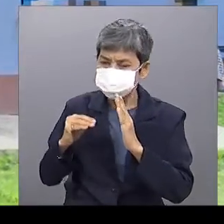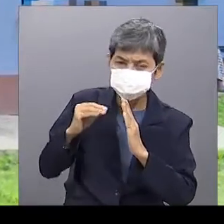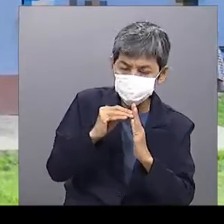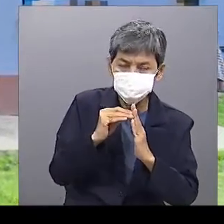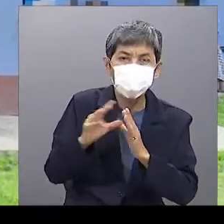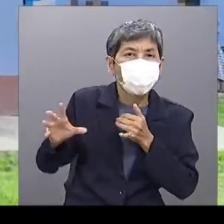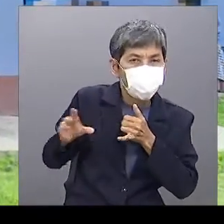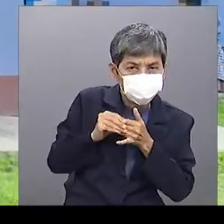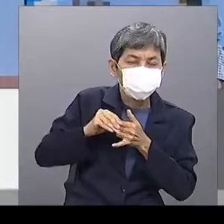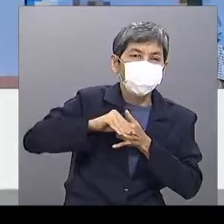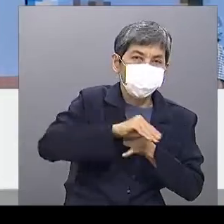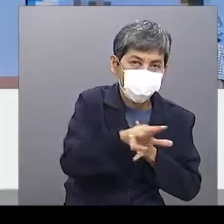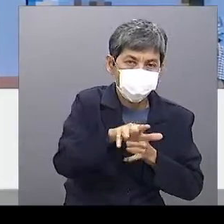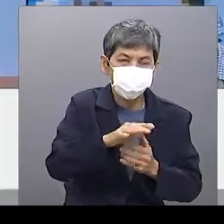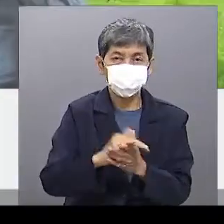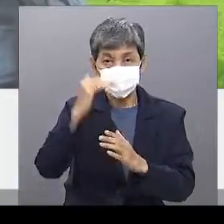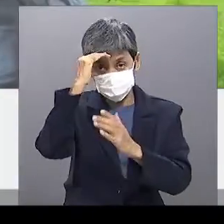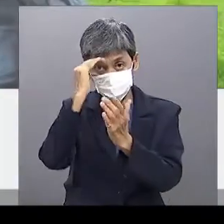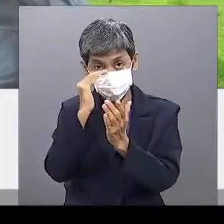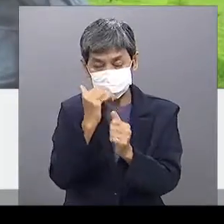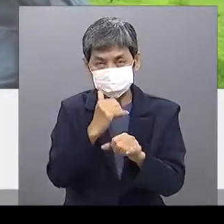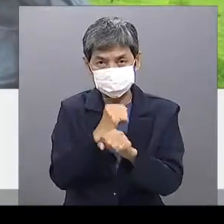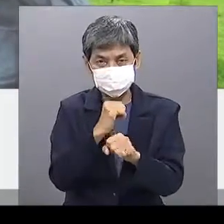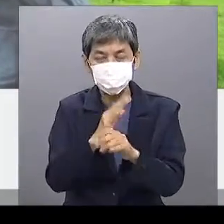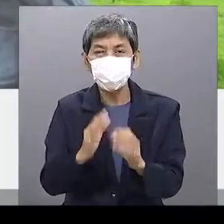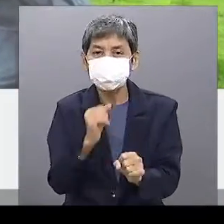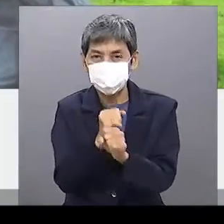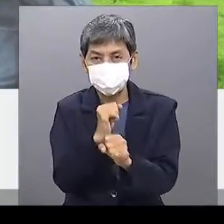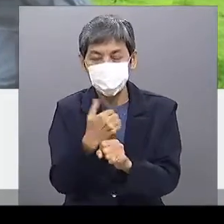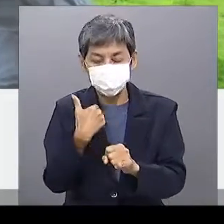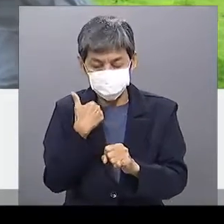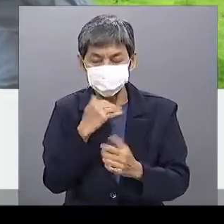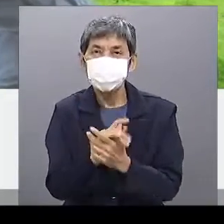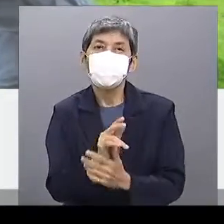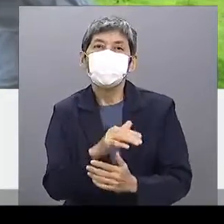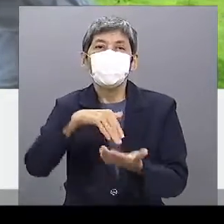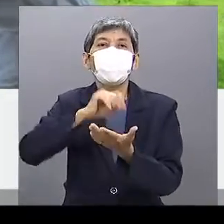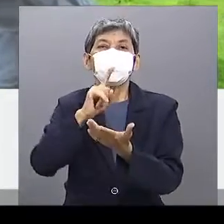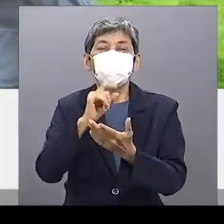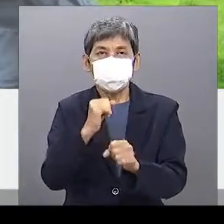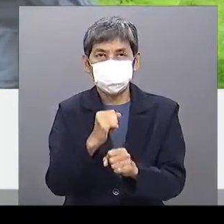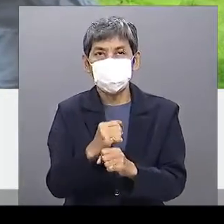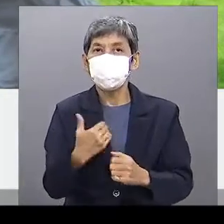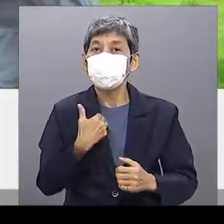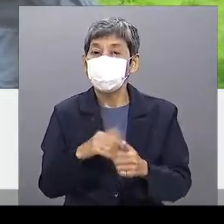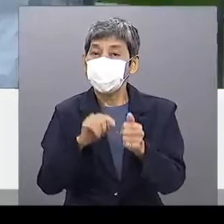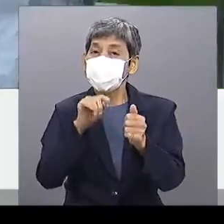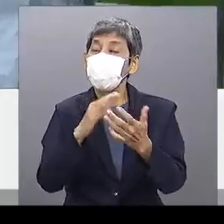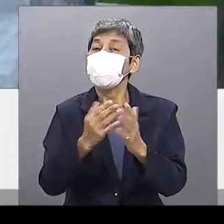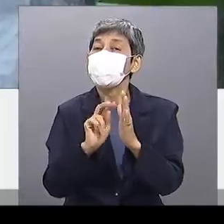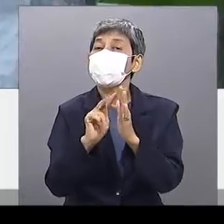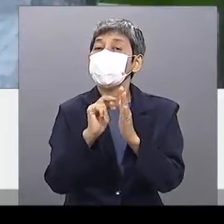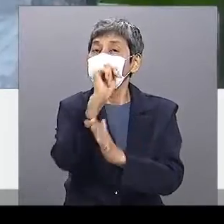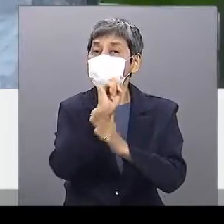จ้าหน้าที่เร่งตรวจคัดกรองเด็กเล็กภายในศูนย์เลี้ยงเด็กเทศบาลขึ่งเวียงสาที่จังหวัดน่านนะคะเพราะว่าไปพบคุณครู